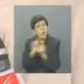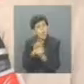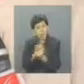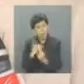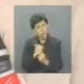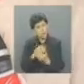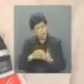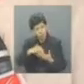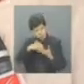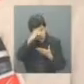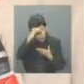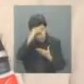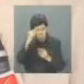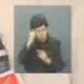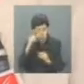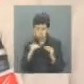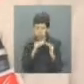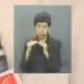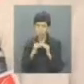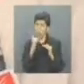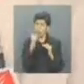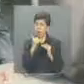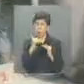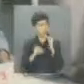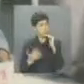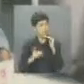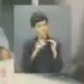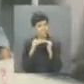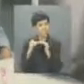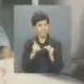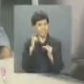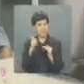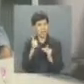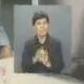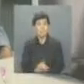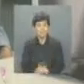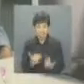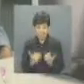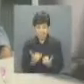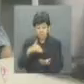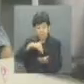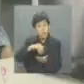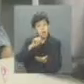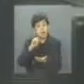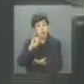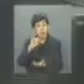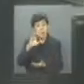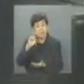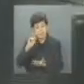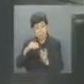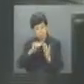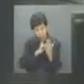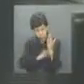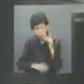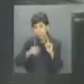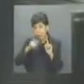การเรียนรู้มันเป็นสิ่งที่สร้างความเท่าเทียมลดความเหลื่อมล้ำในสังคมได้จริง แม้ขณะนี้จะมีศูนย์การเรียนรู้ ICT ชุมชนมากกว่า